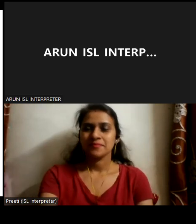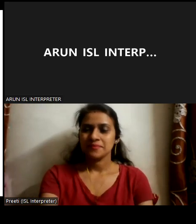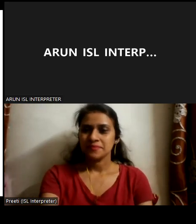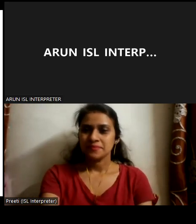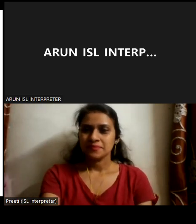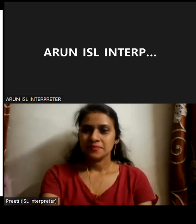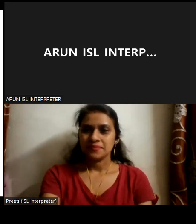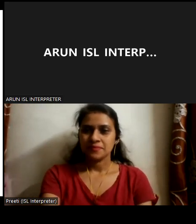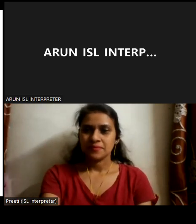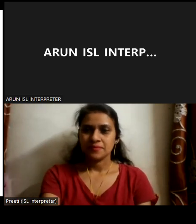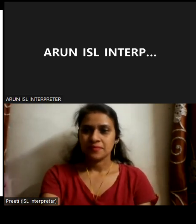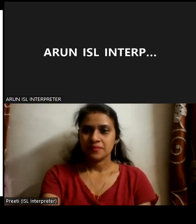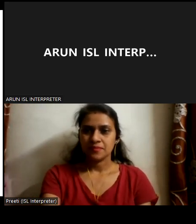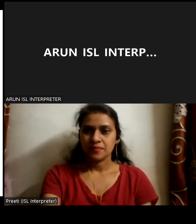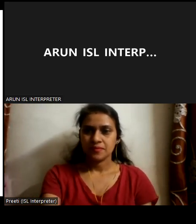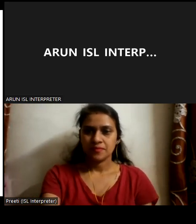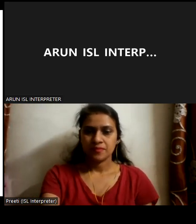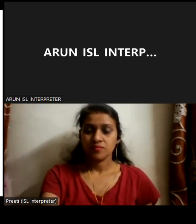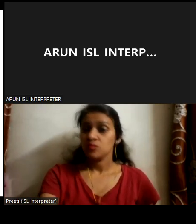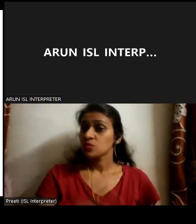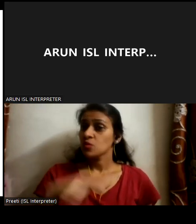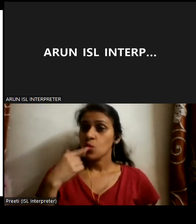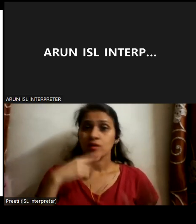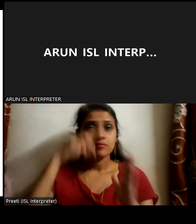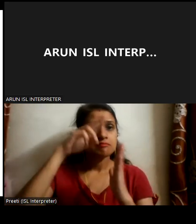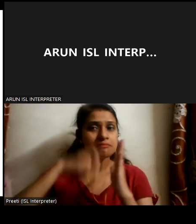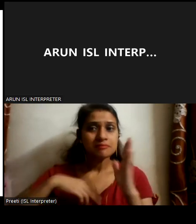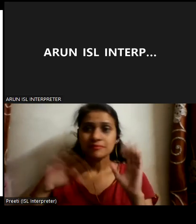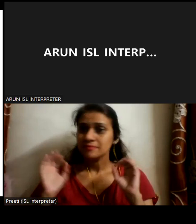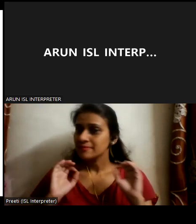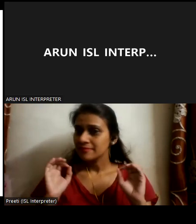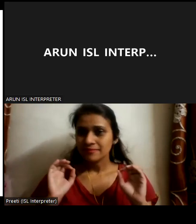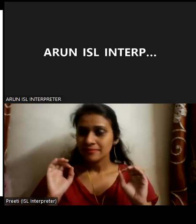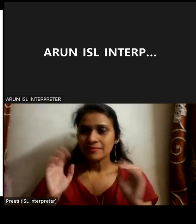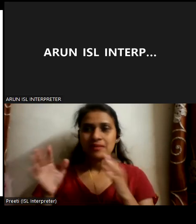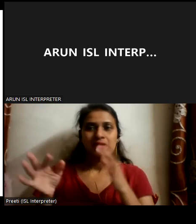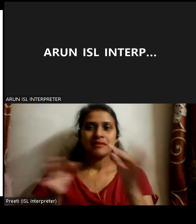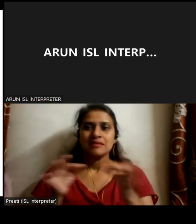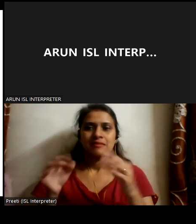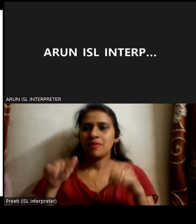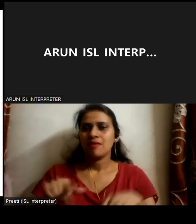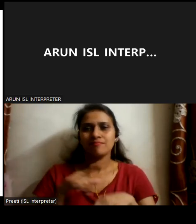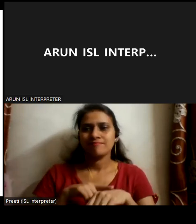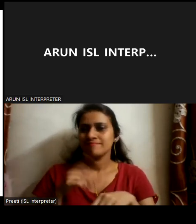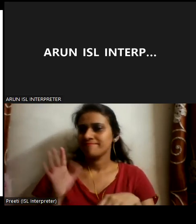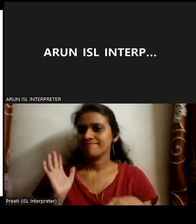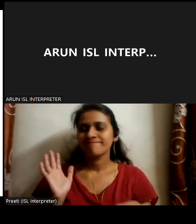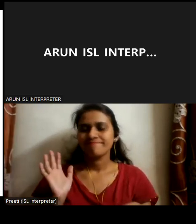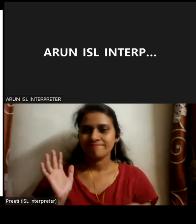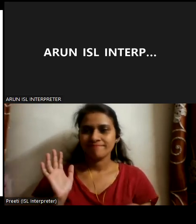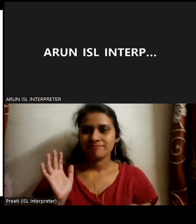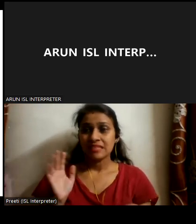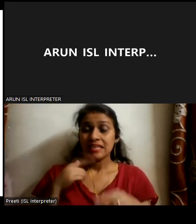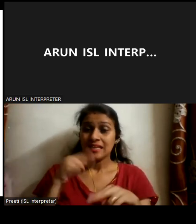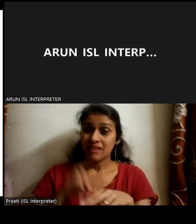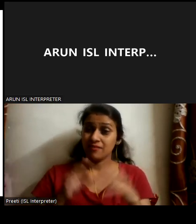फॉर दोज हु हैव नॉट गॉन थ्रू द केस स्टडी आई वुड नॉट लाइक टू स्पेयर टाइम ऑन दैट, अदरवाइज वी वोंट बी एबल टू लुक